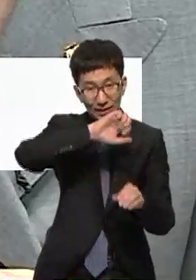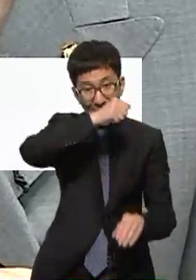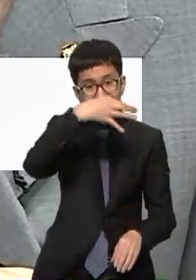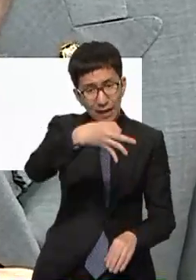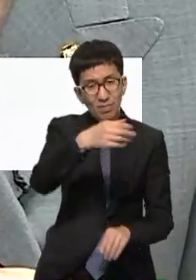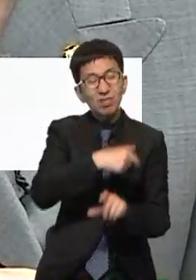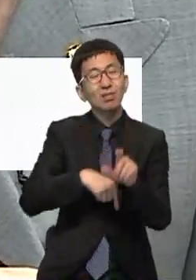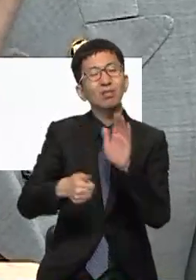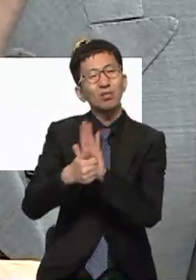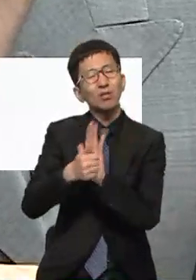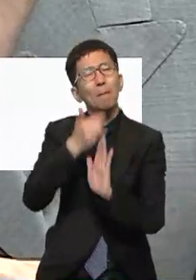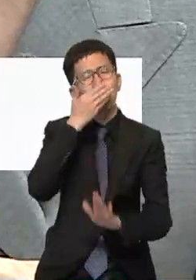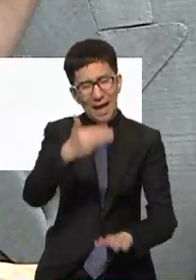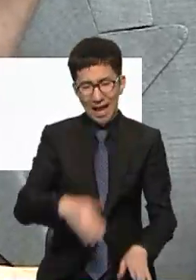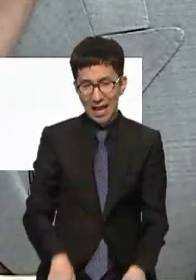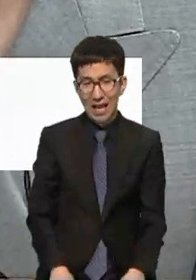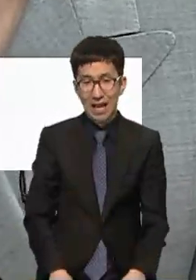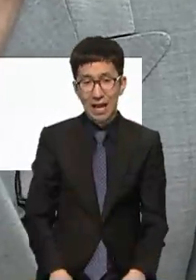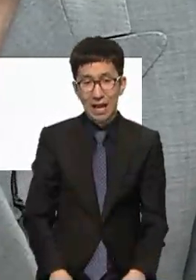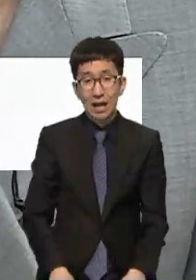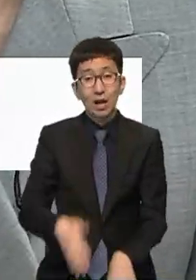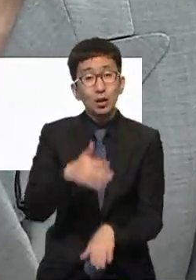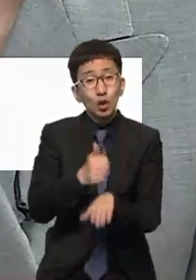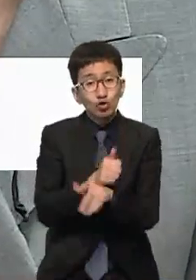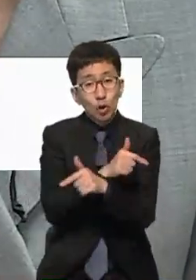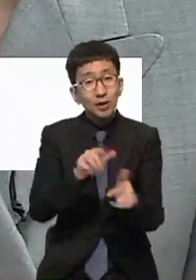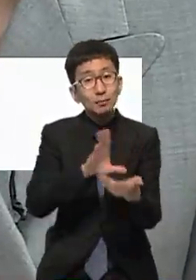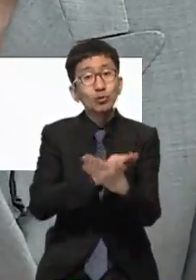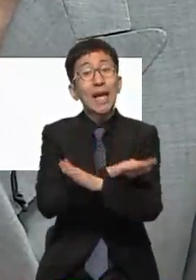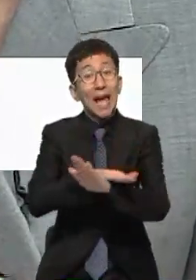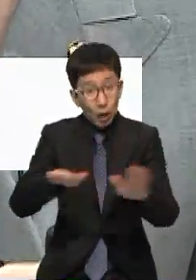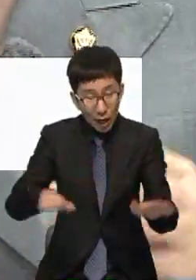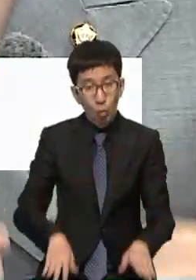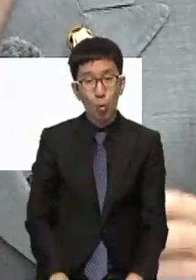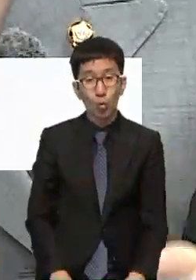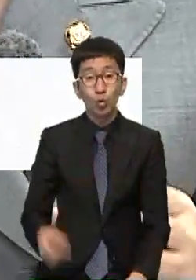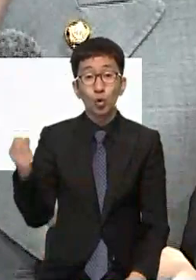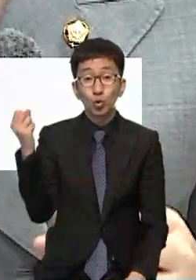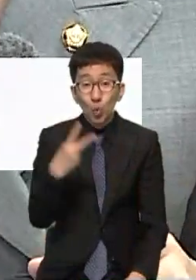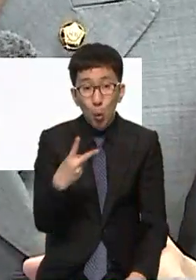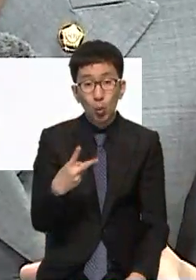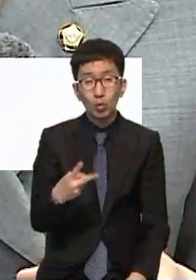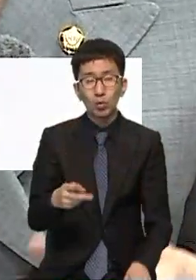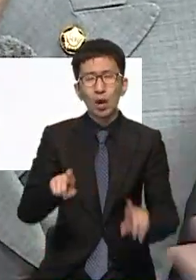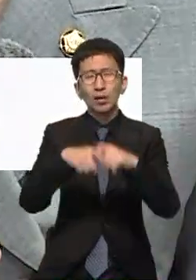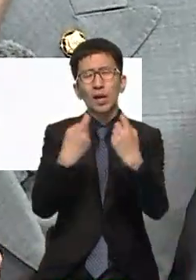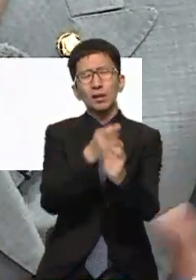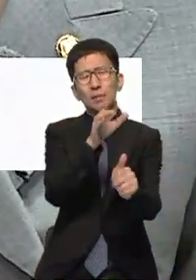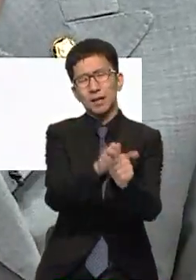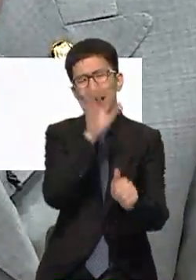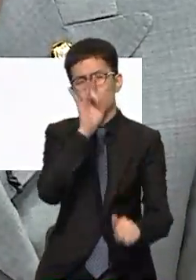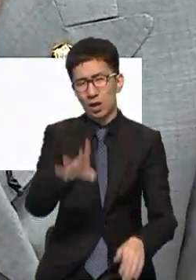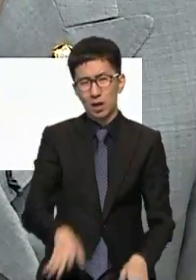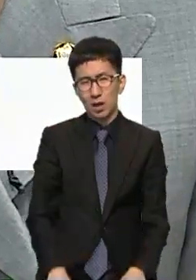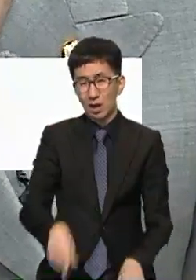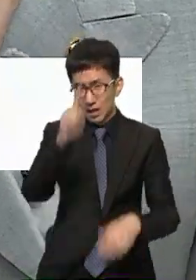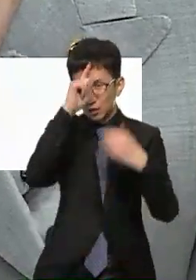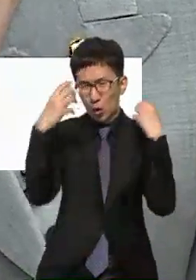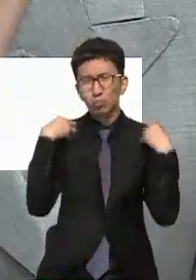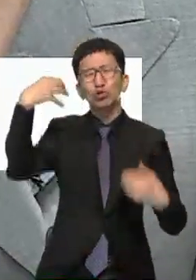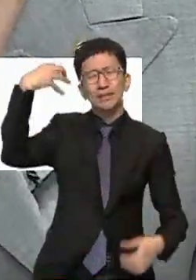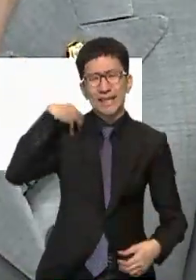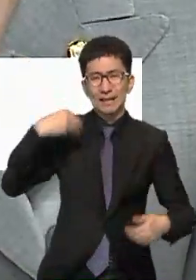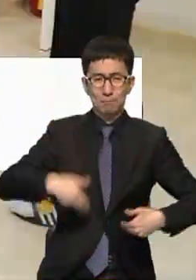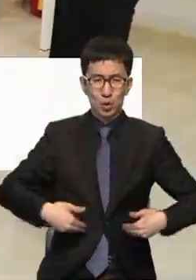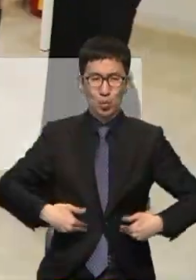지원이 가능하거든요. 그래서 우선적으로 그런 문제를 해결한 것 동시에 궁극적으로는 민간에 맡겨서는 안 돼요.